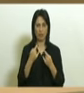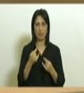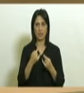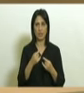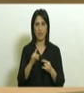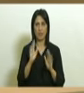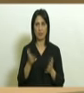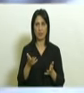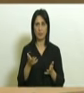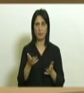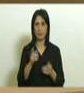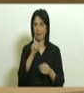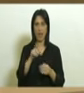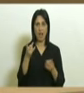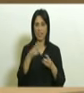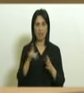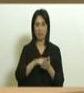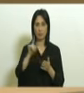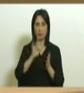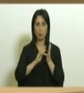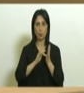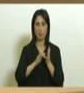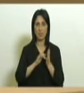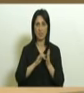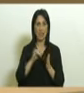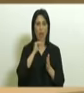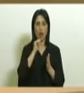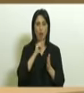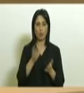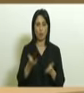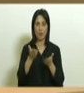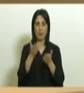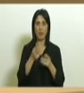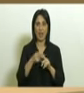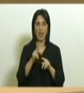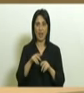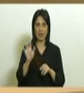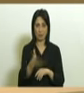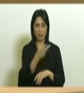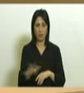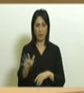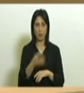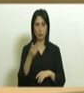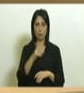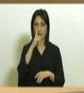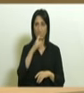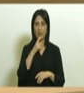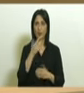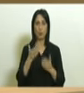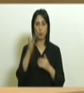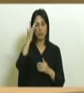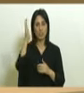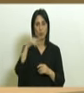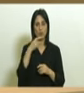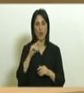რა ხდება, ვერ გიგო. ხალხს არ ჭირდება ფრენა, ტურიზმს, ეკონომიკის ამოქაჩვას. ეს ფეხებს უნდა გეკიდოთ, მართლა ვერ გოვიგე. თუ სისულელე